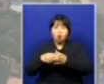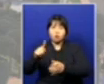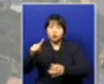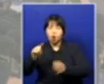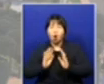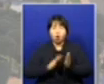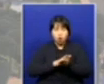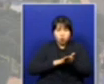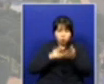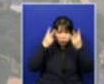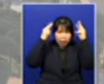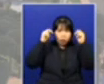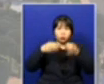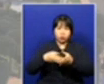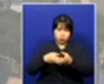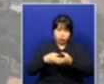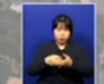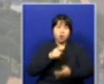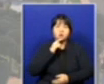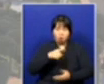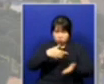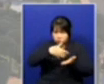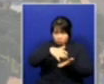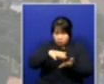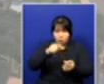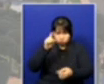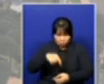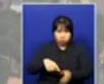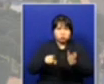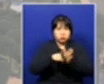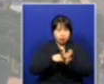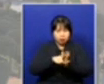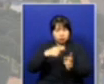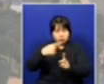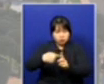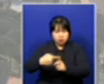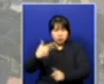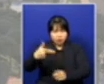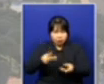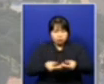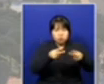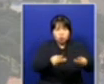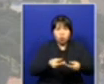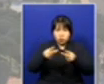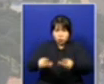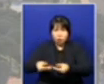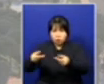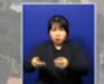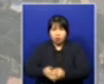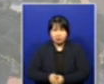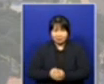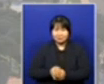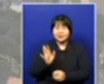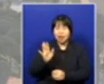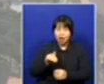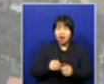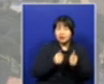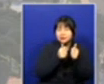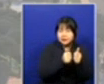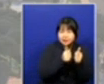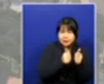กนี่แหละให้รายงานต่อคณะรัฐมนตรีอย่างน้อยทุก3เดือนก็ท่านเล่นผัดกันอวยผัดกันเกาหลังโ